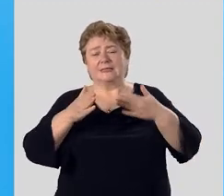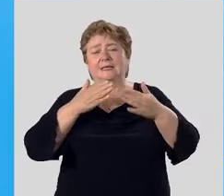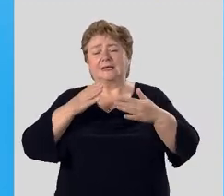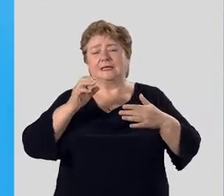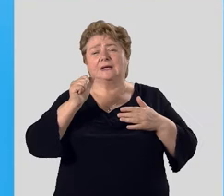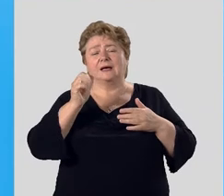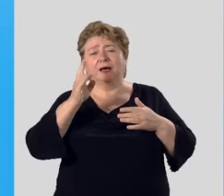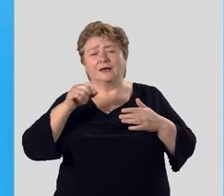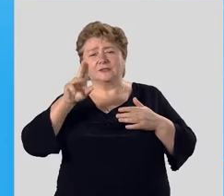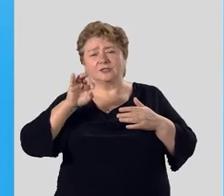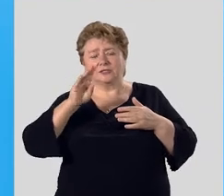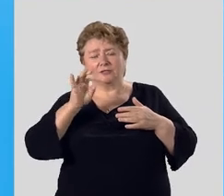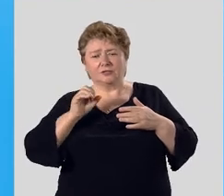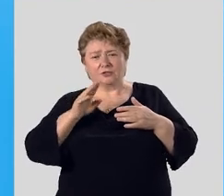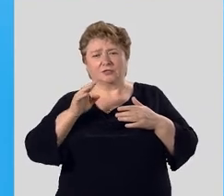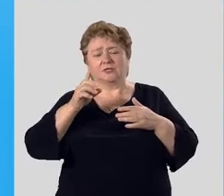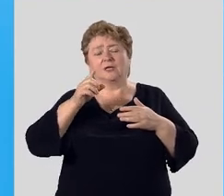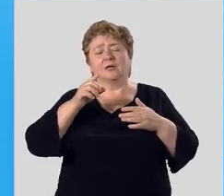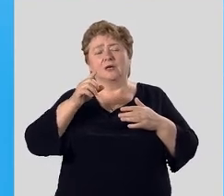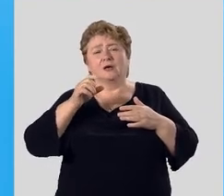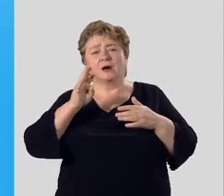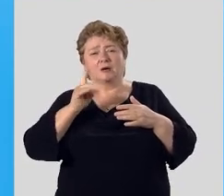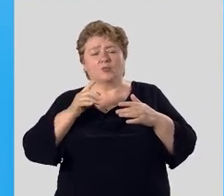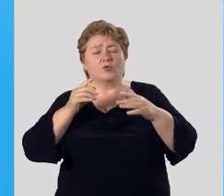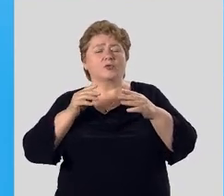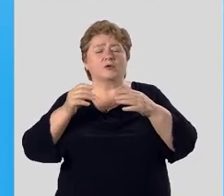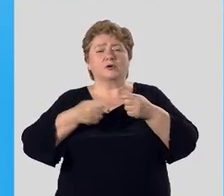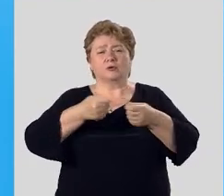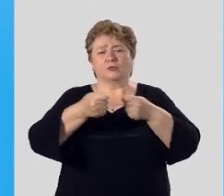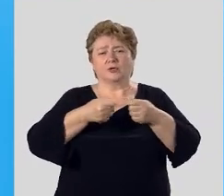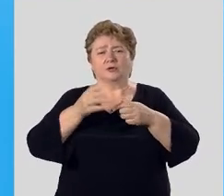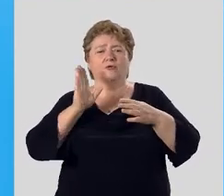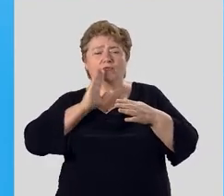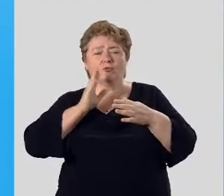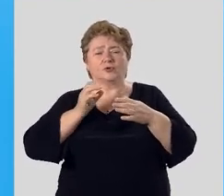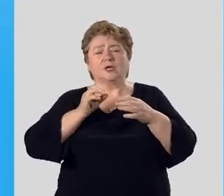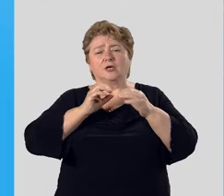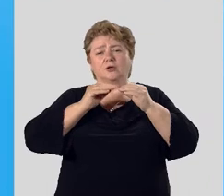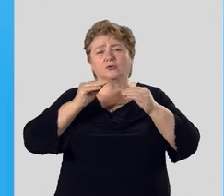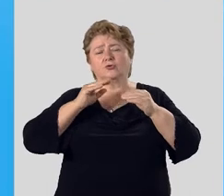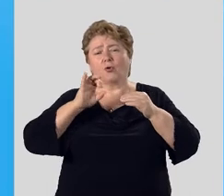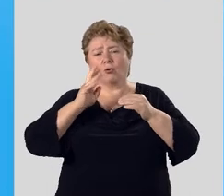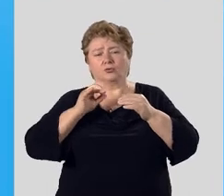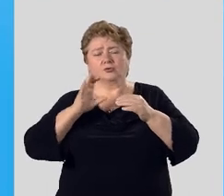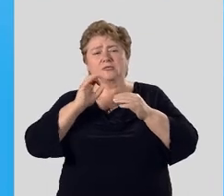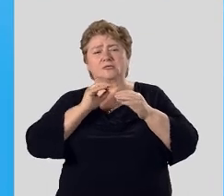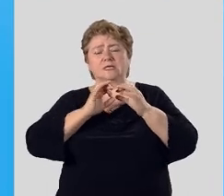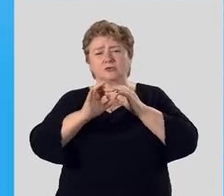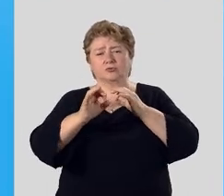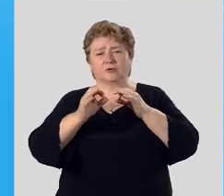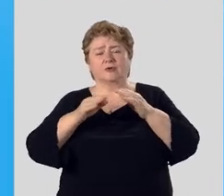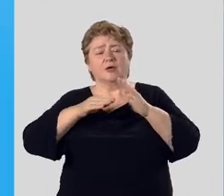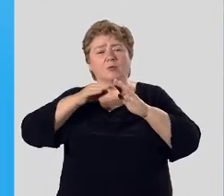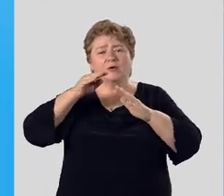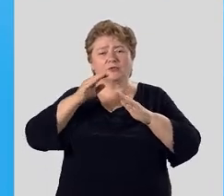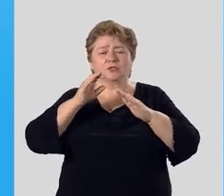или антидиуретический гормон регулирует водный обмен и тонус сосудов. Окситоцин